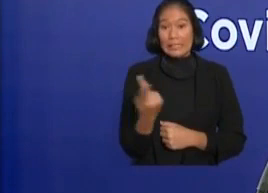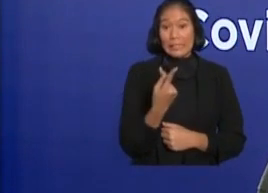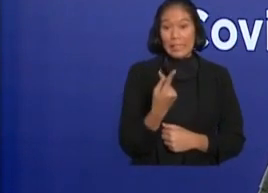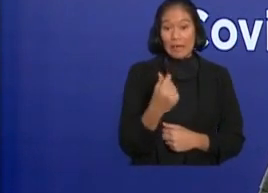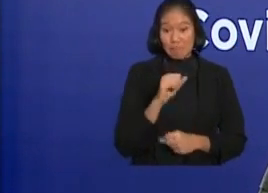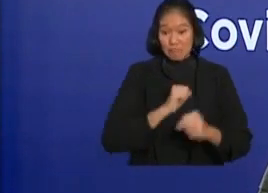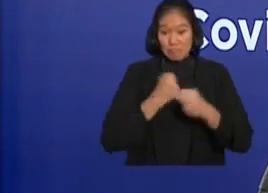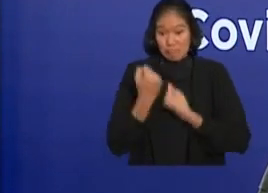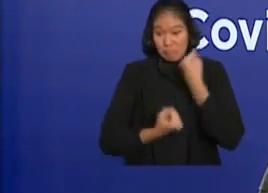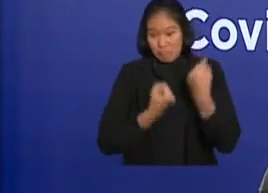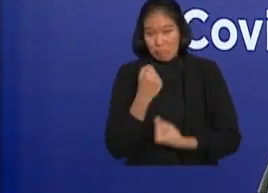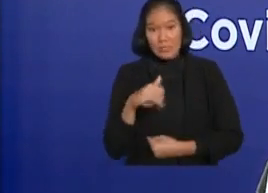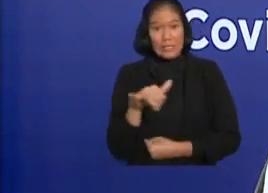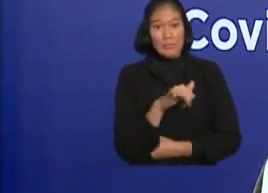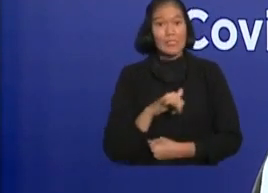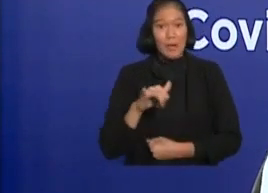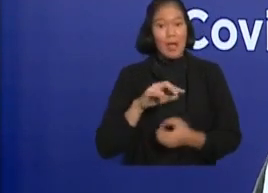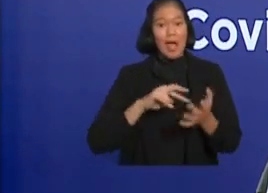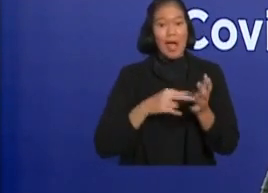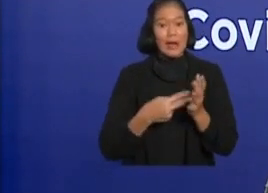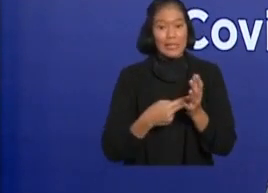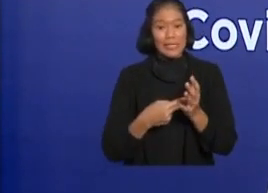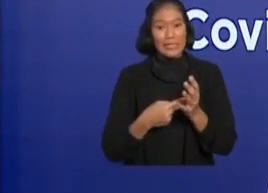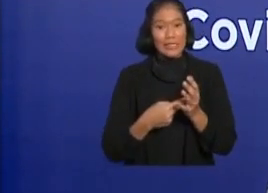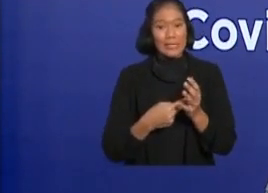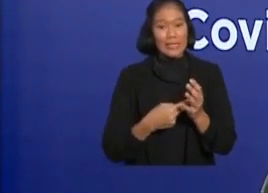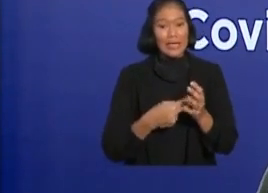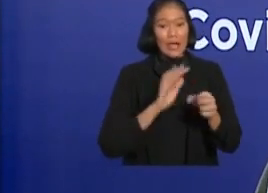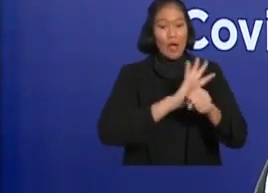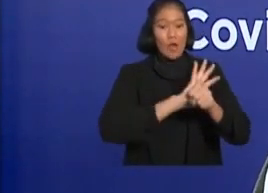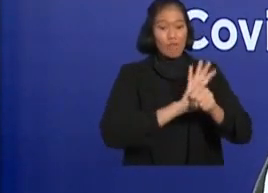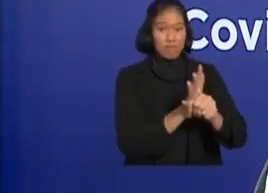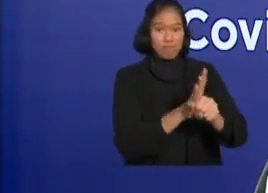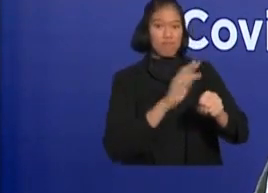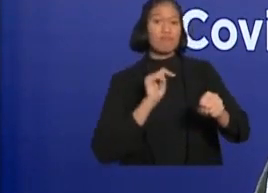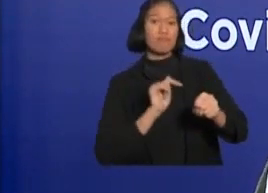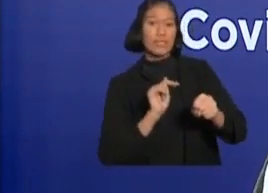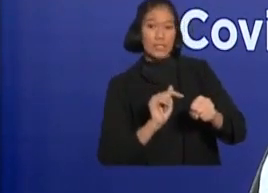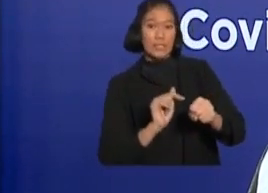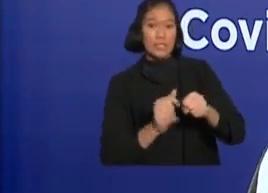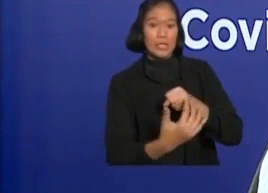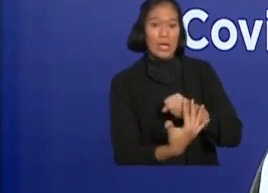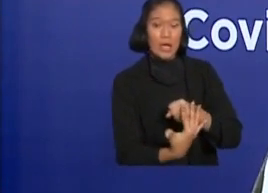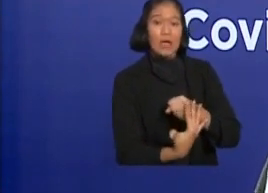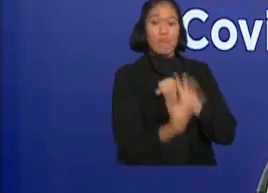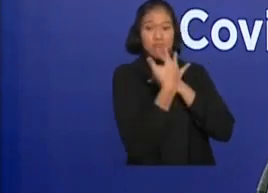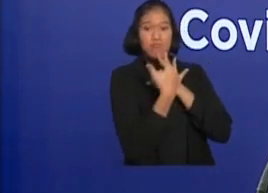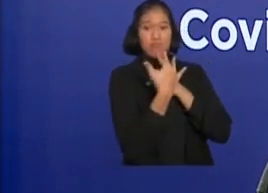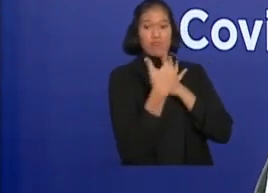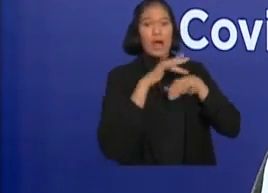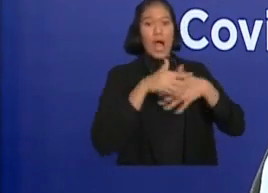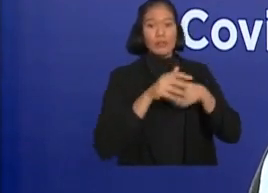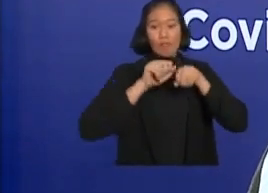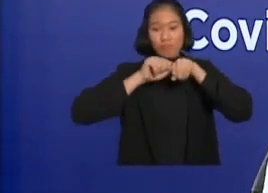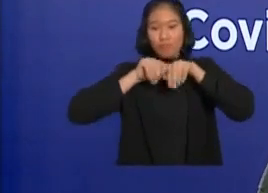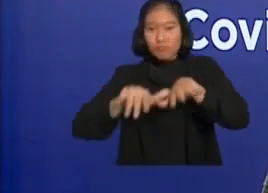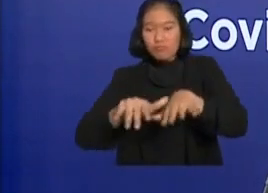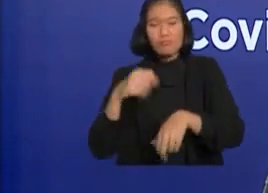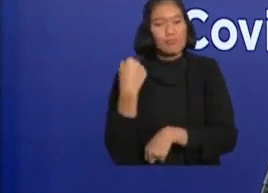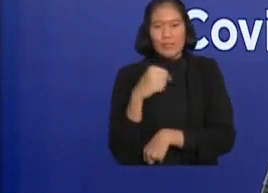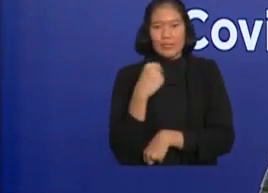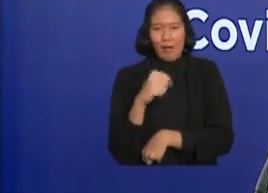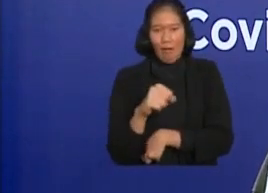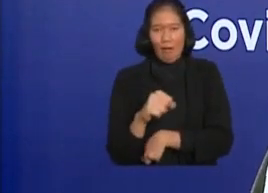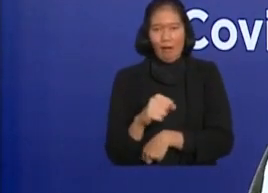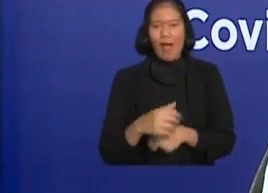hal yang sama maka virus itu tidak akan mampu menulari antarmanusia yang